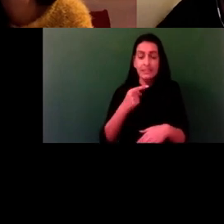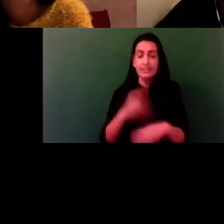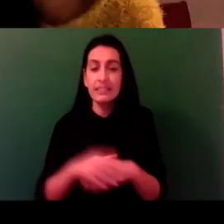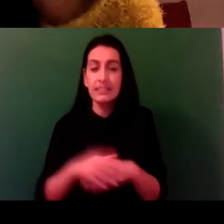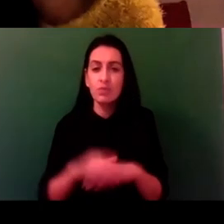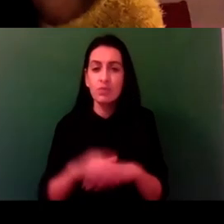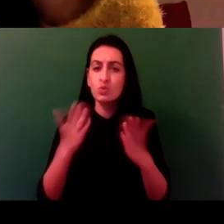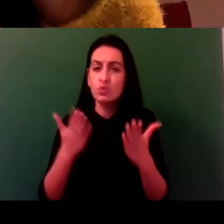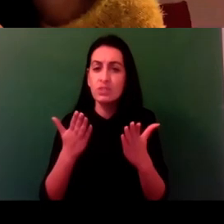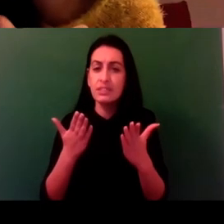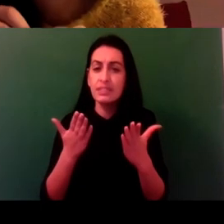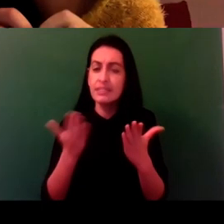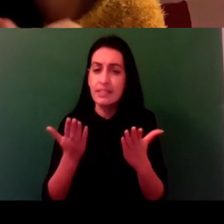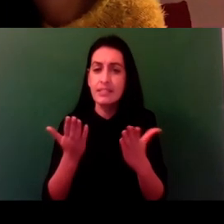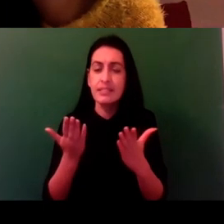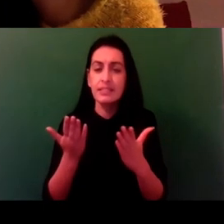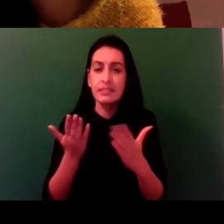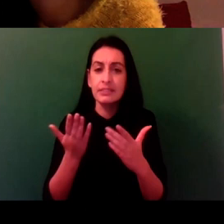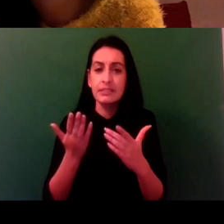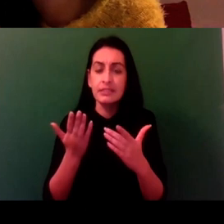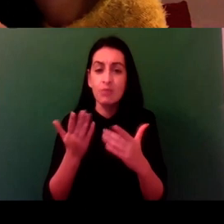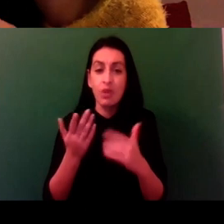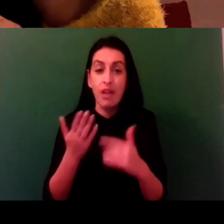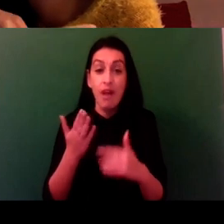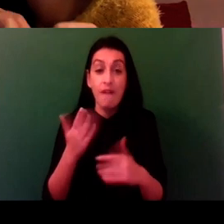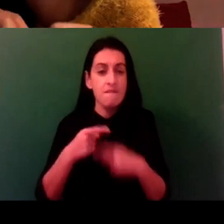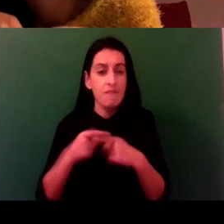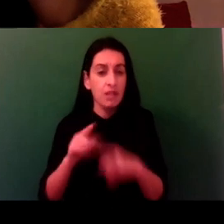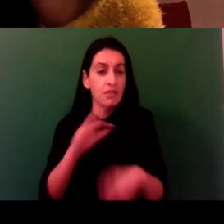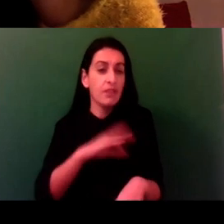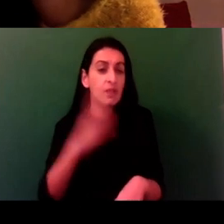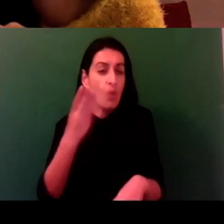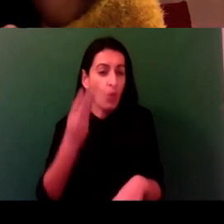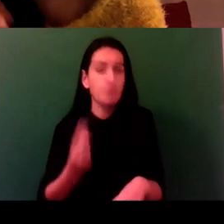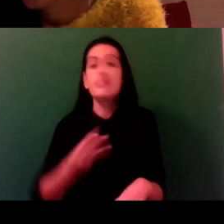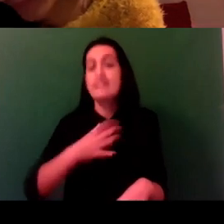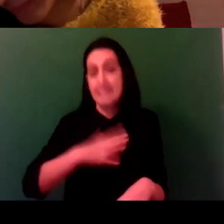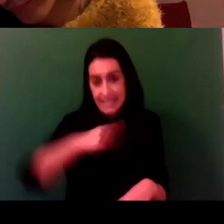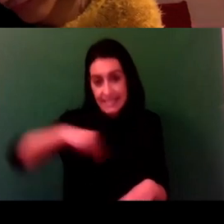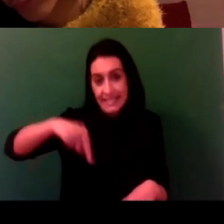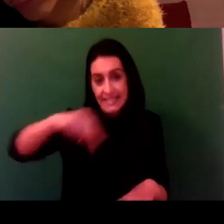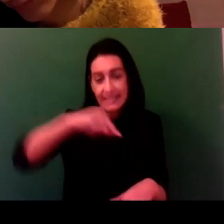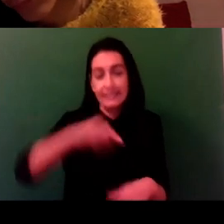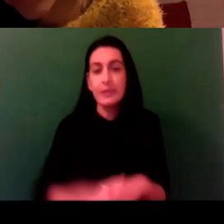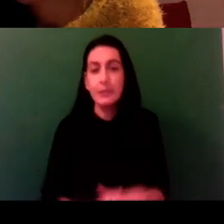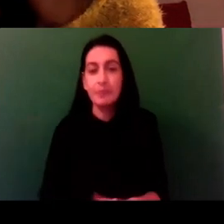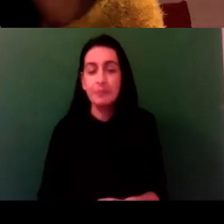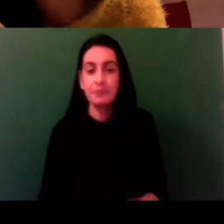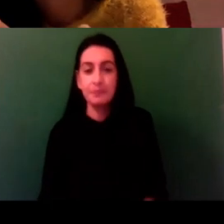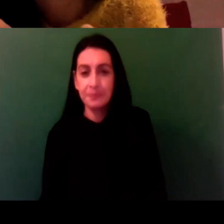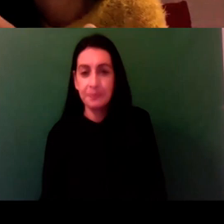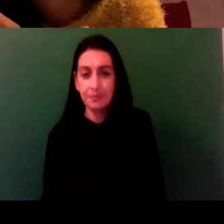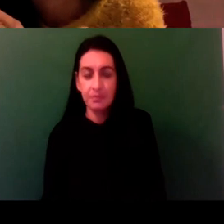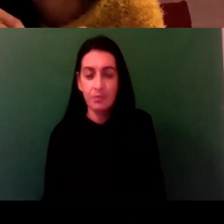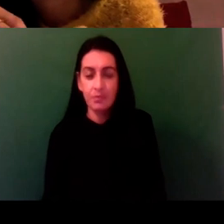bir zemine oturtmasını istedik. Yani dolayısıyla biraz bunun bu kadar şu anda katılım